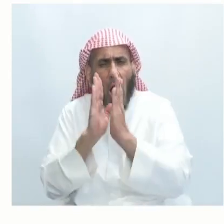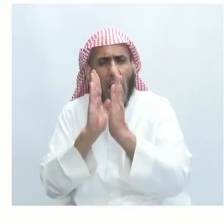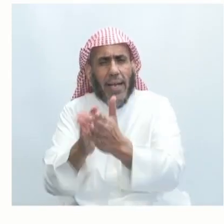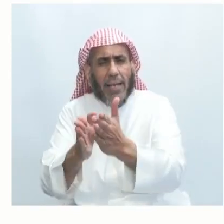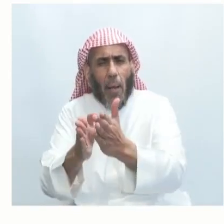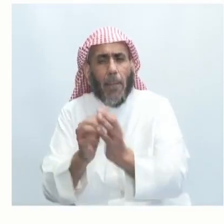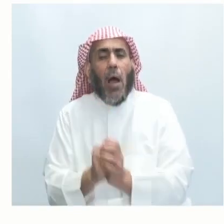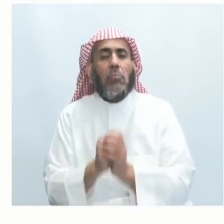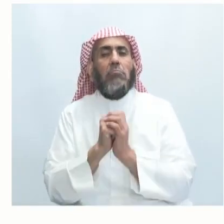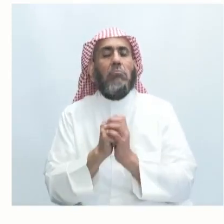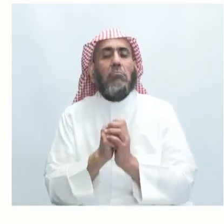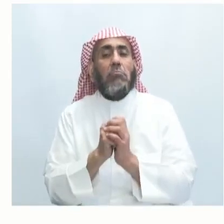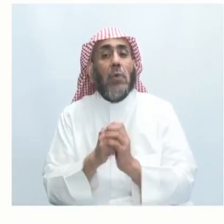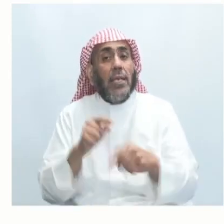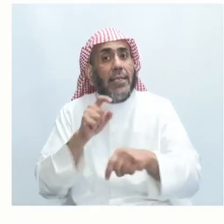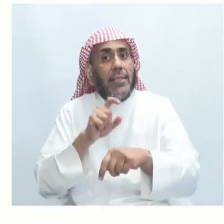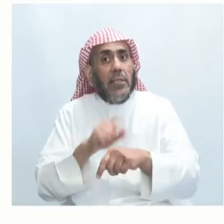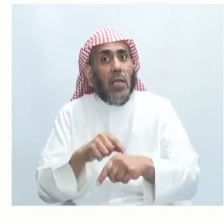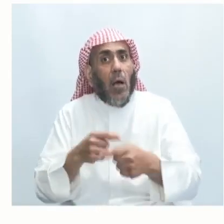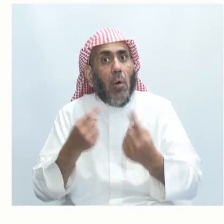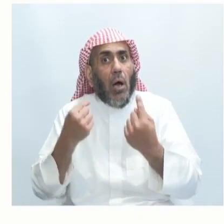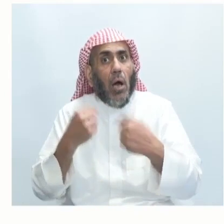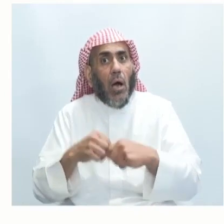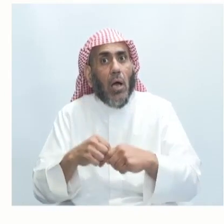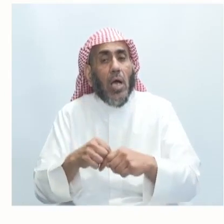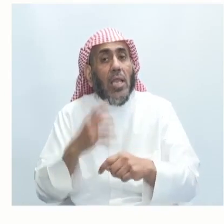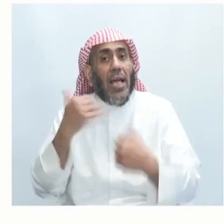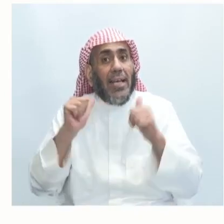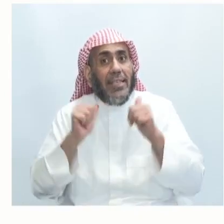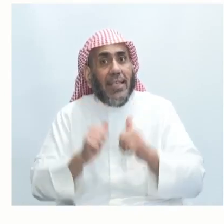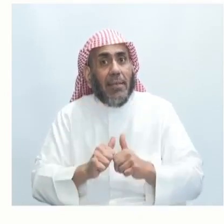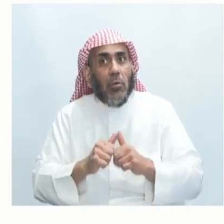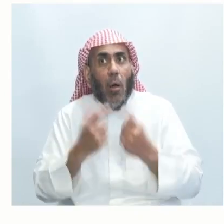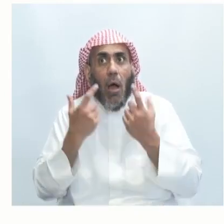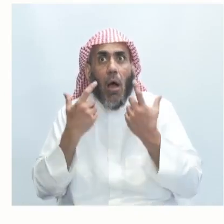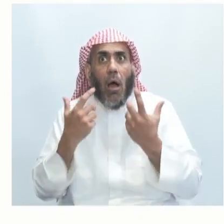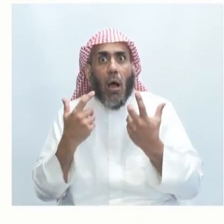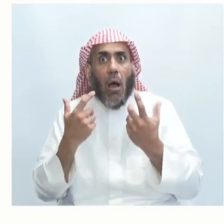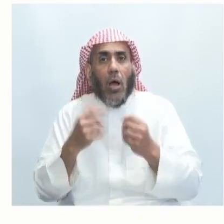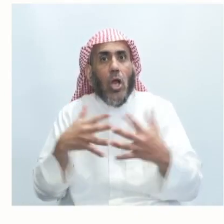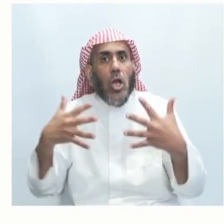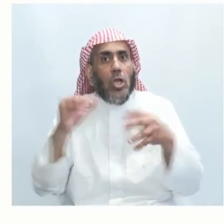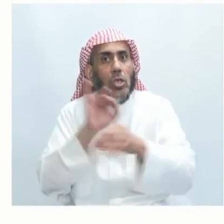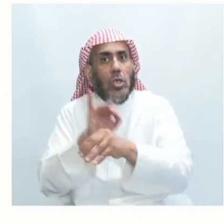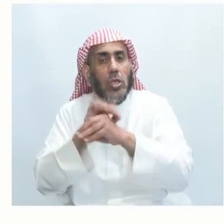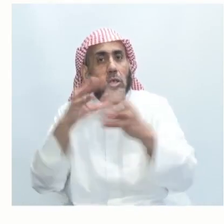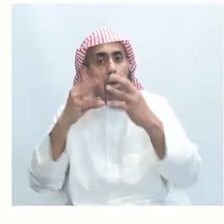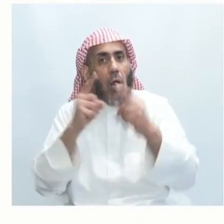شيء ما عندما يكون التلميذ منتبها لشرح